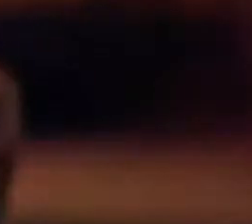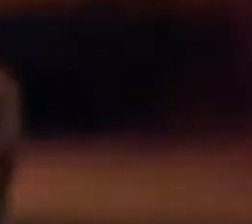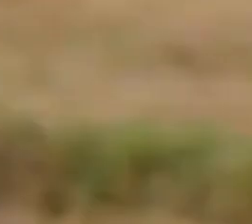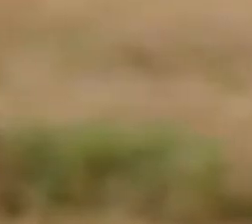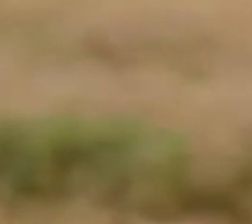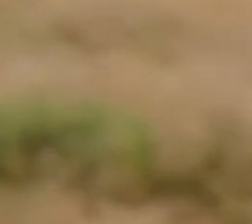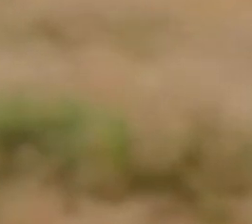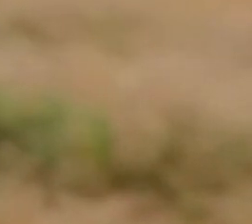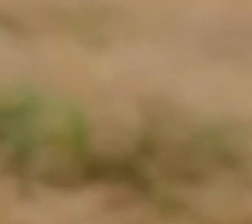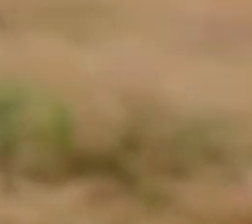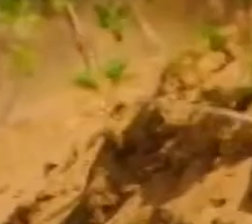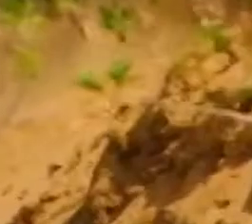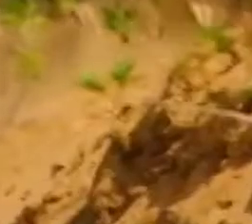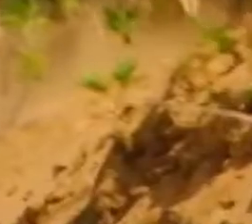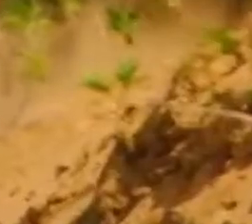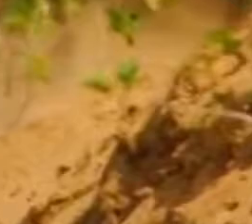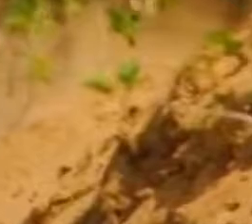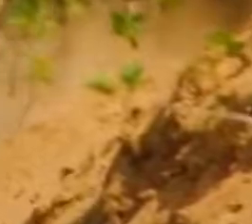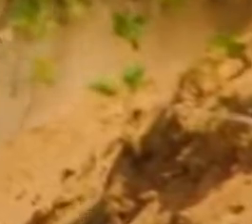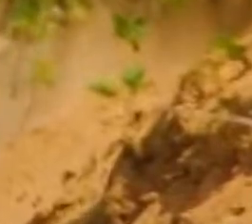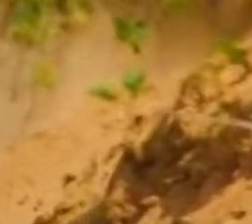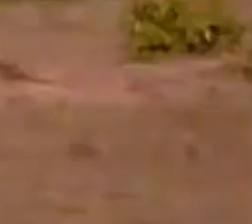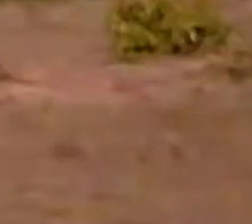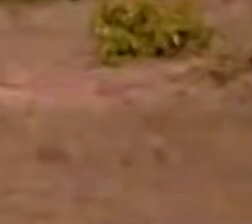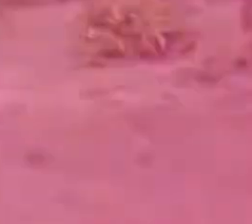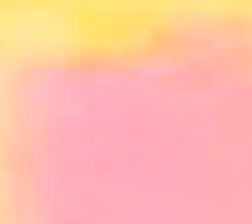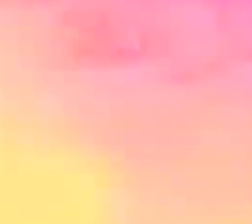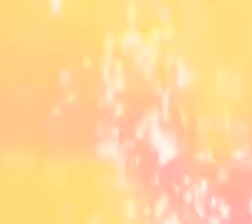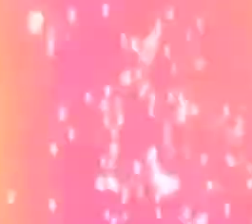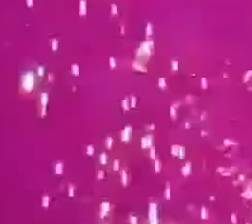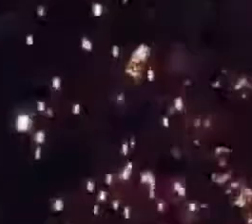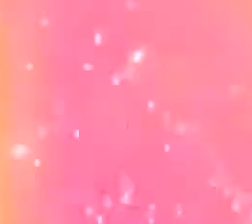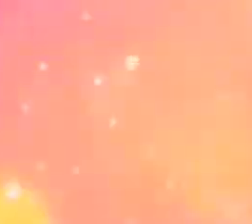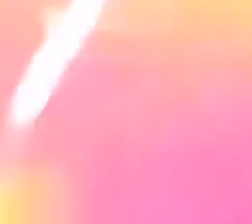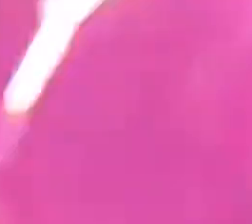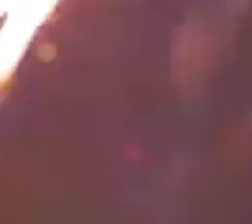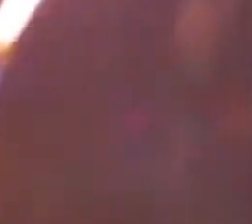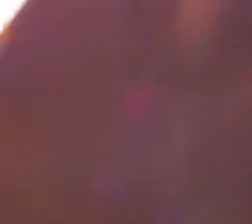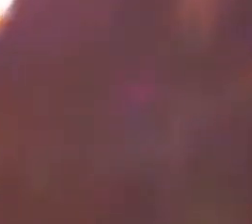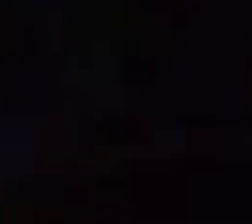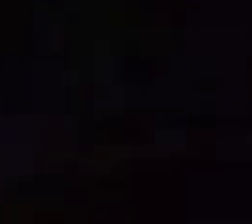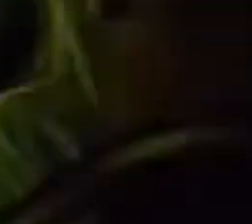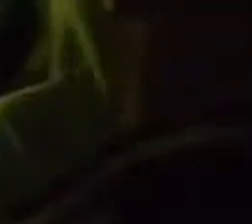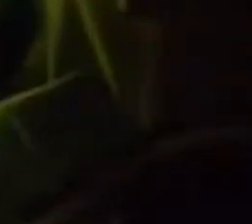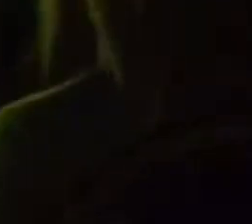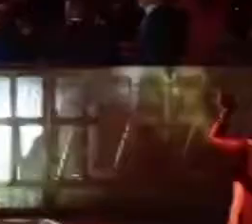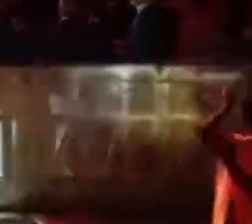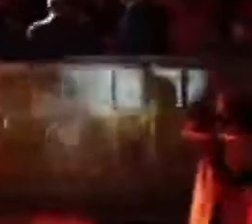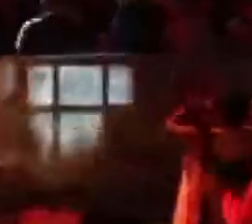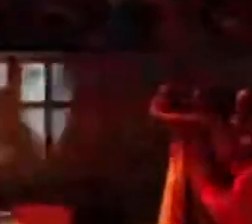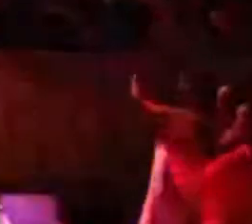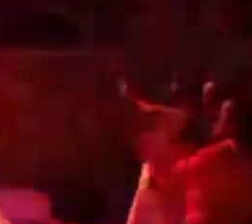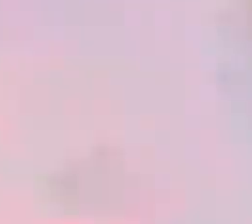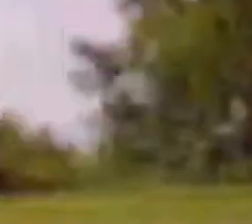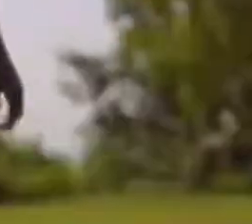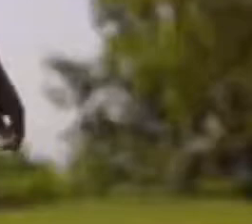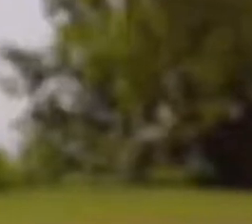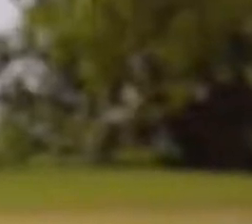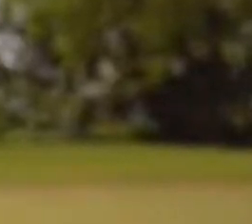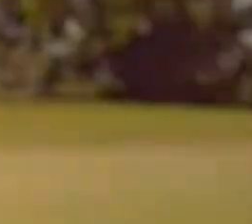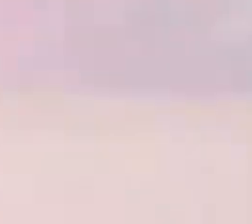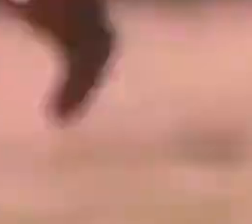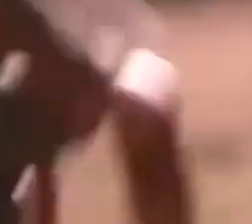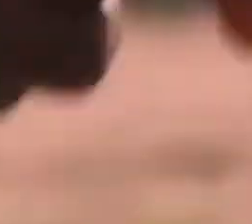tuzipendazo. Tutaenda matembezi mbugani na tutajiburudisha tena kwenye mikahawa ya burudani.